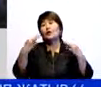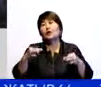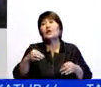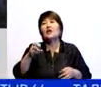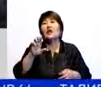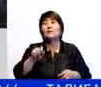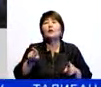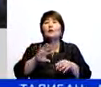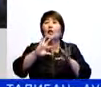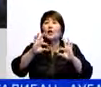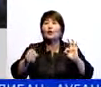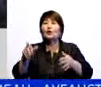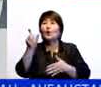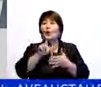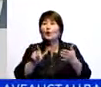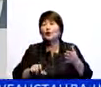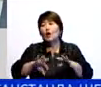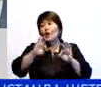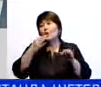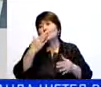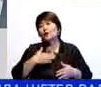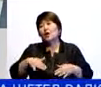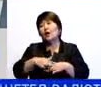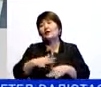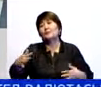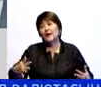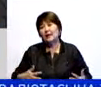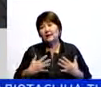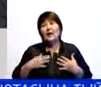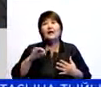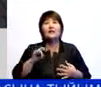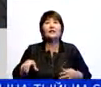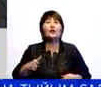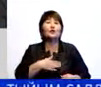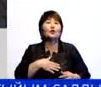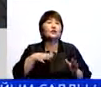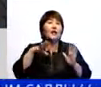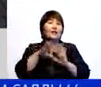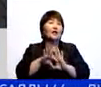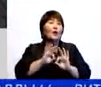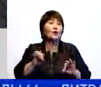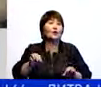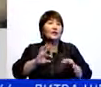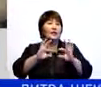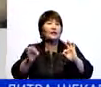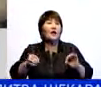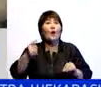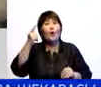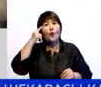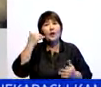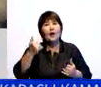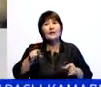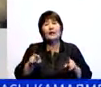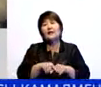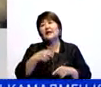жамбыл туралы кестелі өлең шумақтарымен өнер сүйер қауымды серпілтті. Жырма егін жүрегіне сыйдырғаны ұтқыр тіркес, орамды ой,